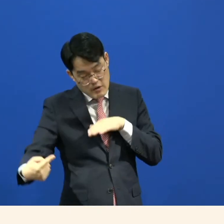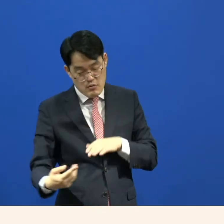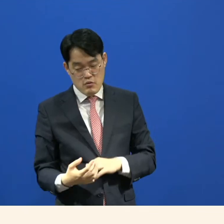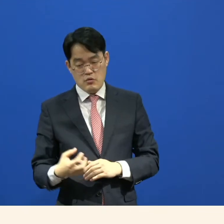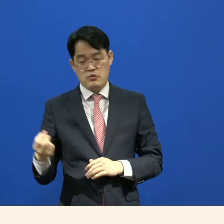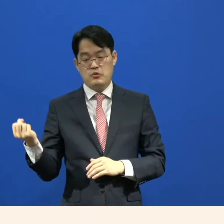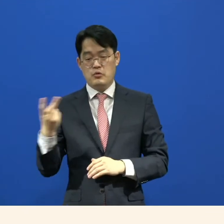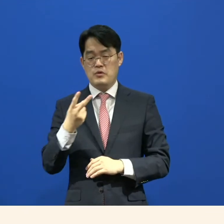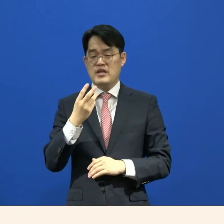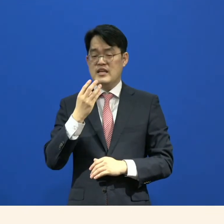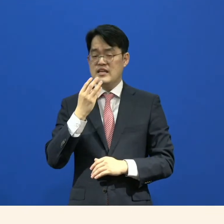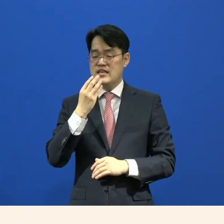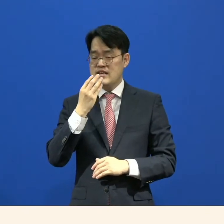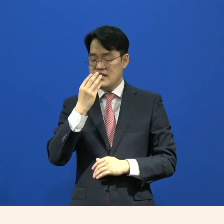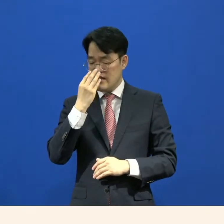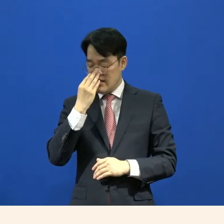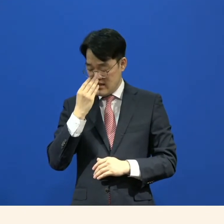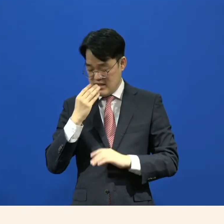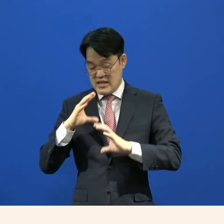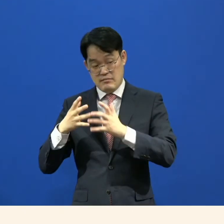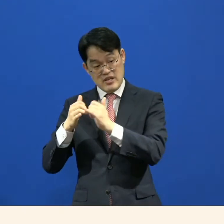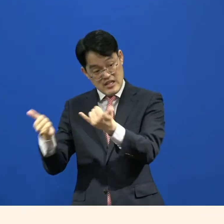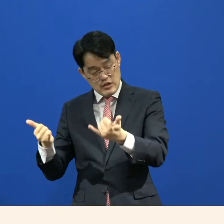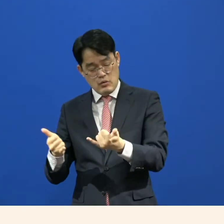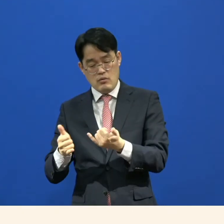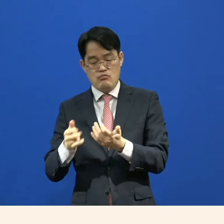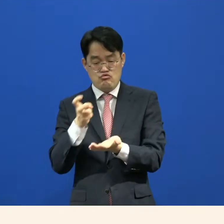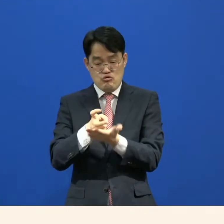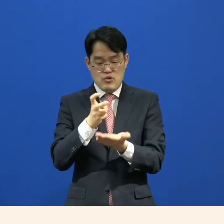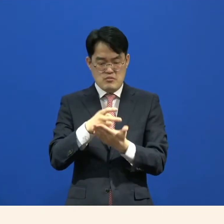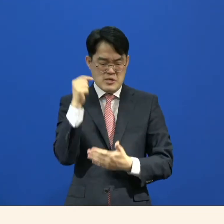히브리인이요, 율법으로는 바리새인이요.